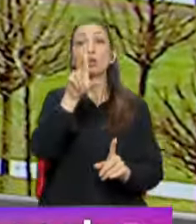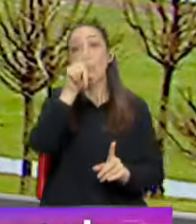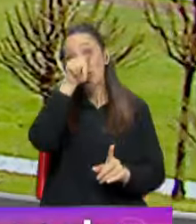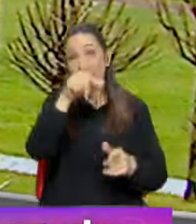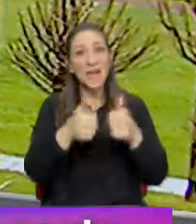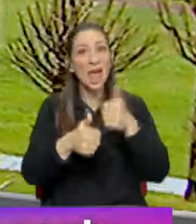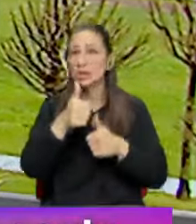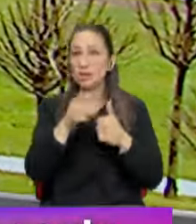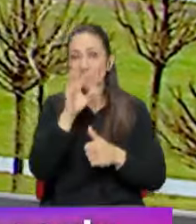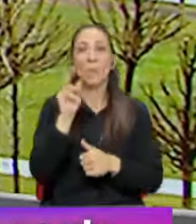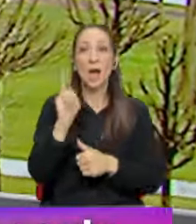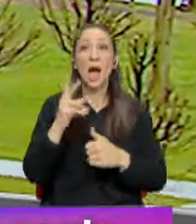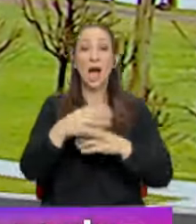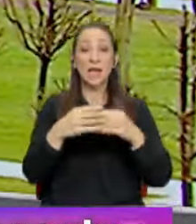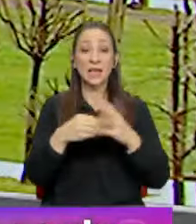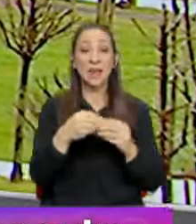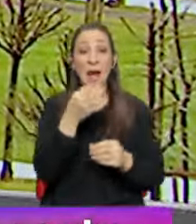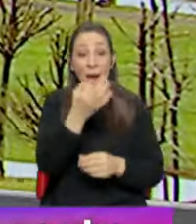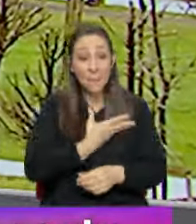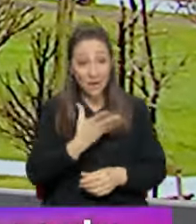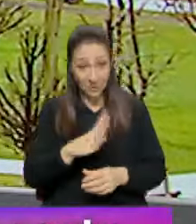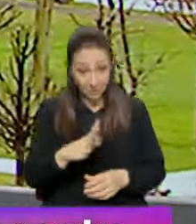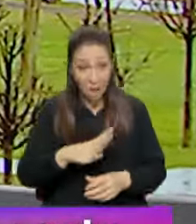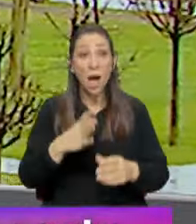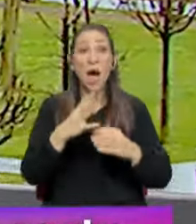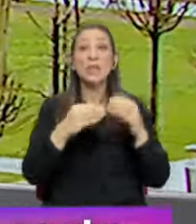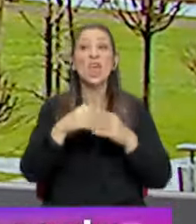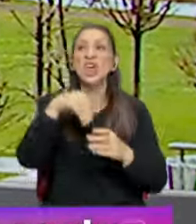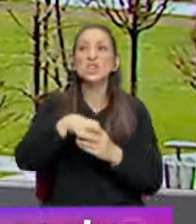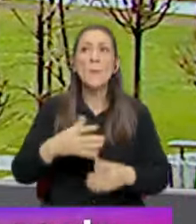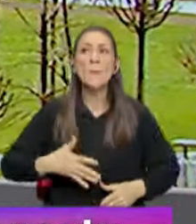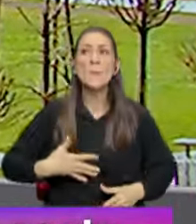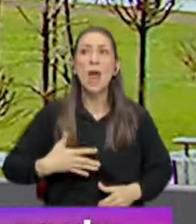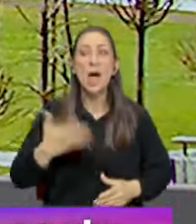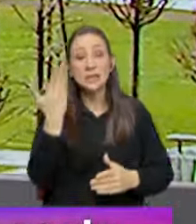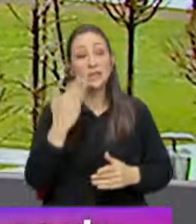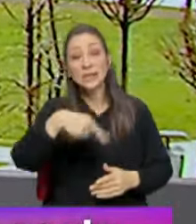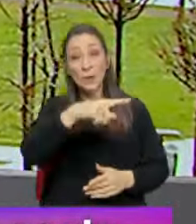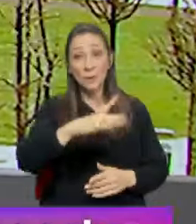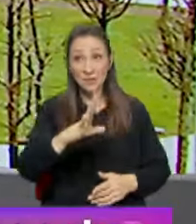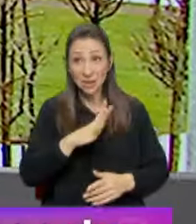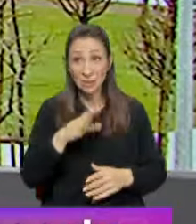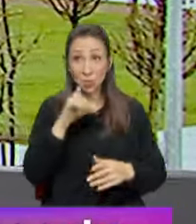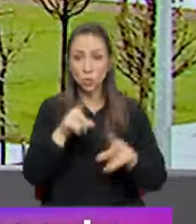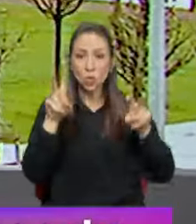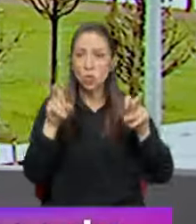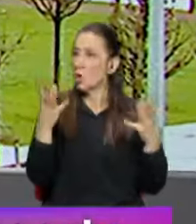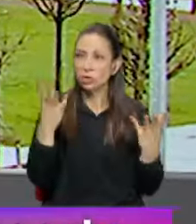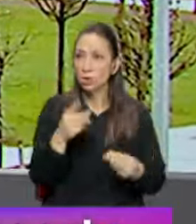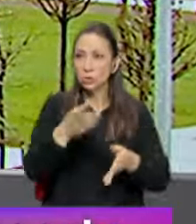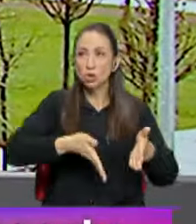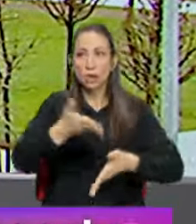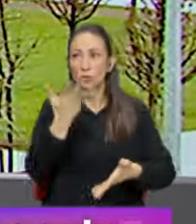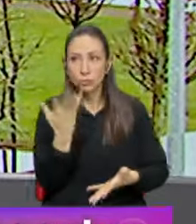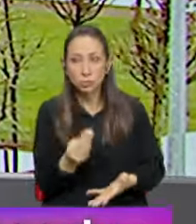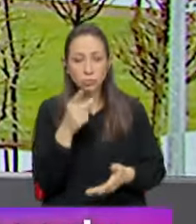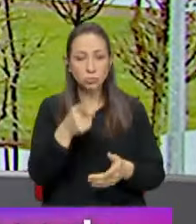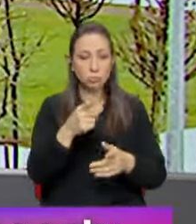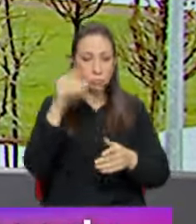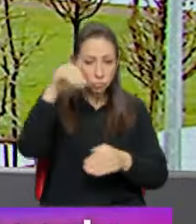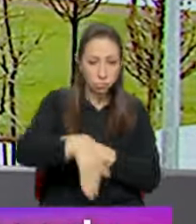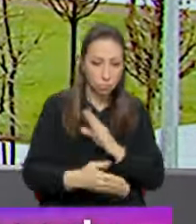girecek. Adana'dan haber vermek isteyen, Adana ile ilgili merak içinde olan izleyicilerimiz varsa, yani şu konu ne olacak, şu cadde ne olacak, şu